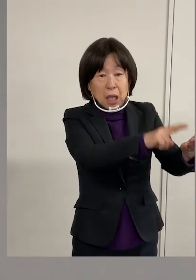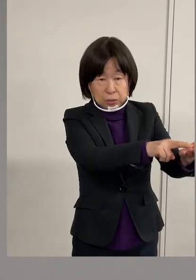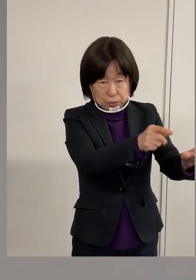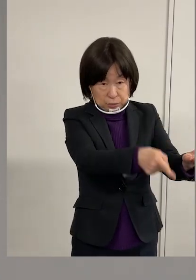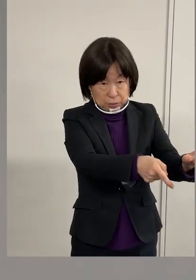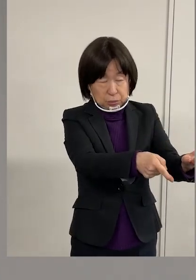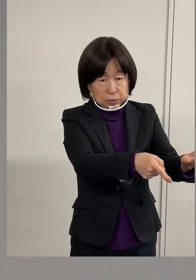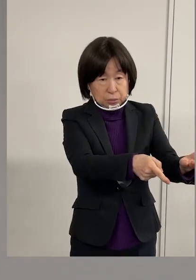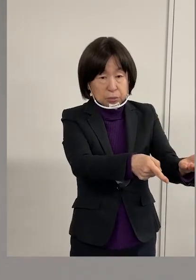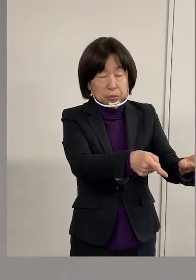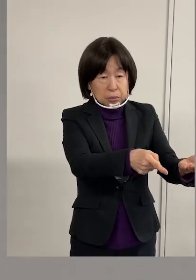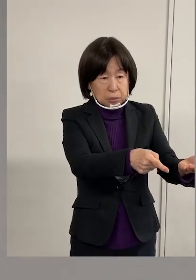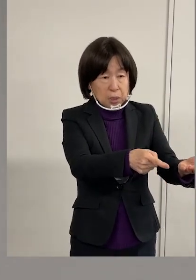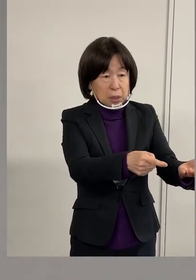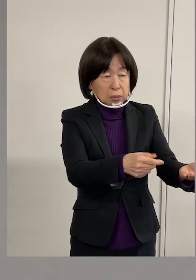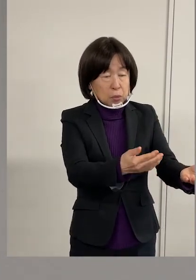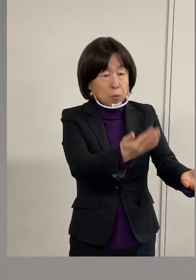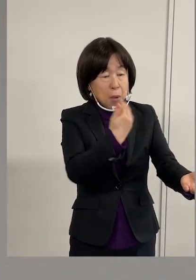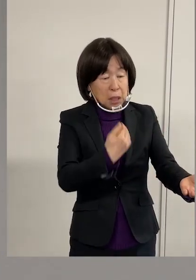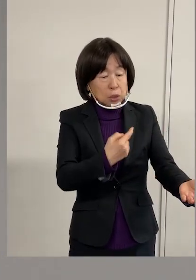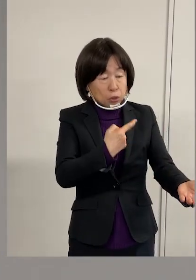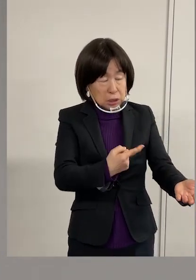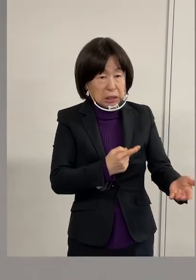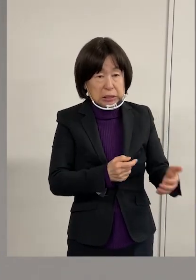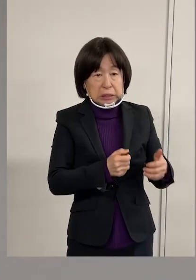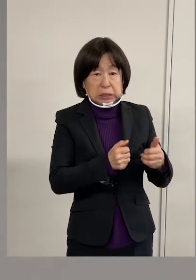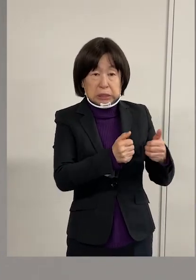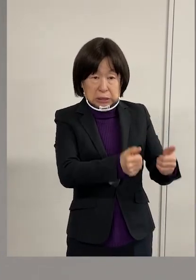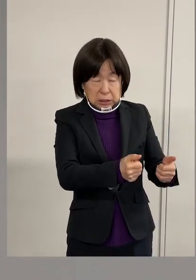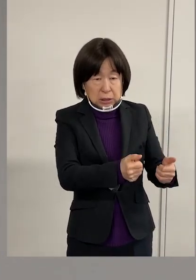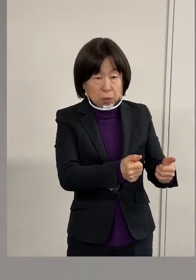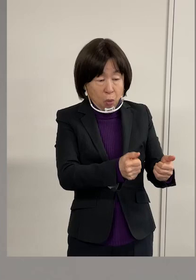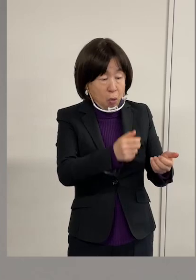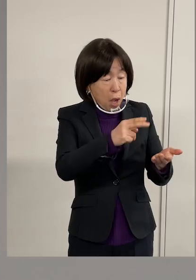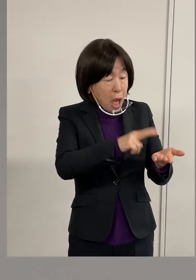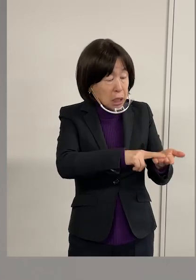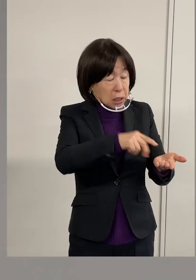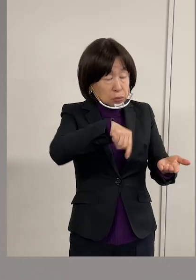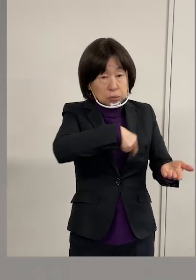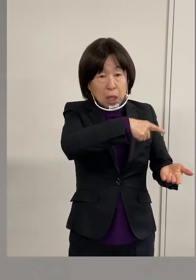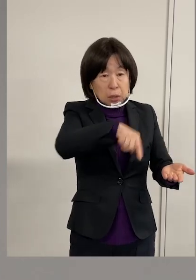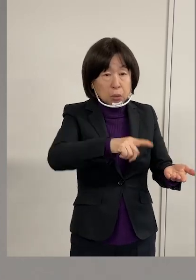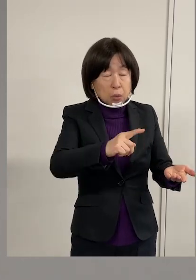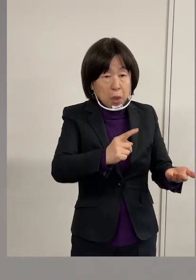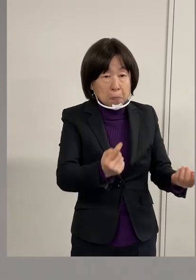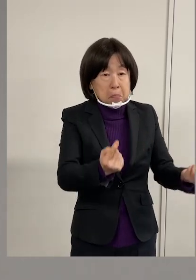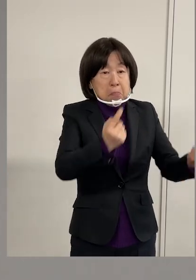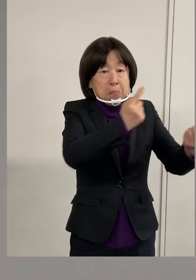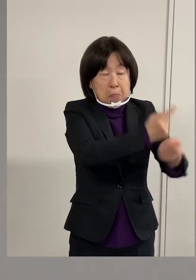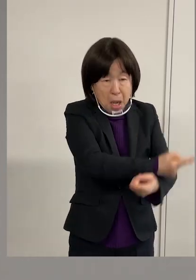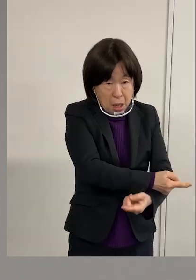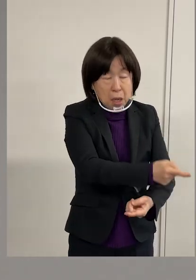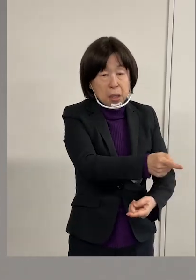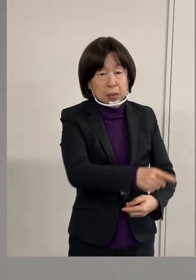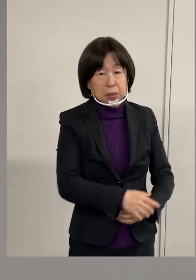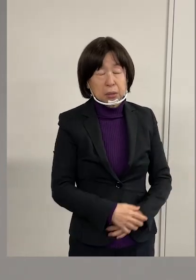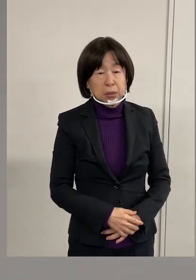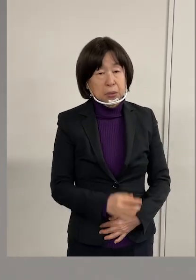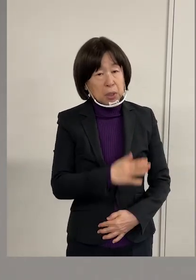が覆りましたので、あと、まあ、我々も内部で協議をしましたけれ